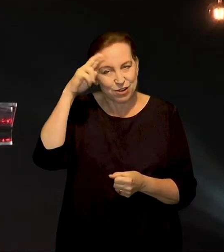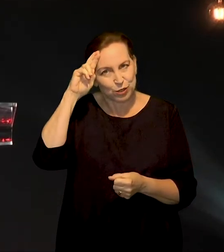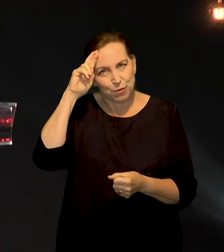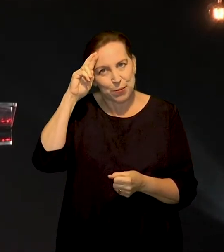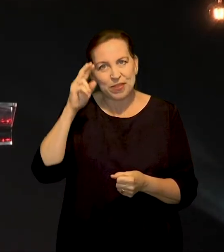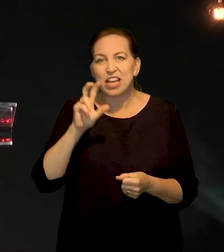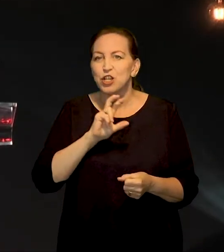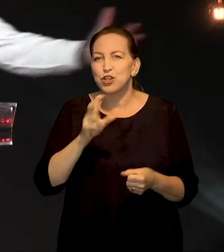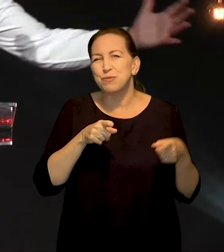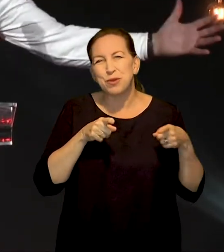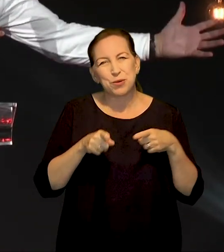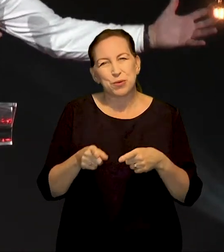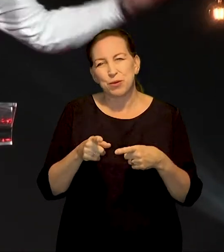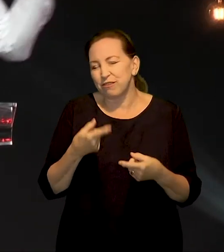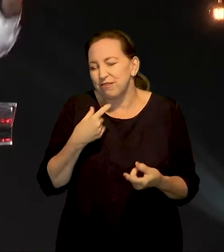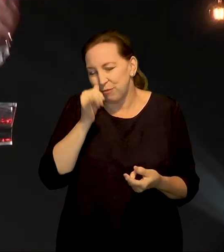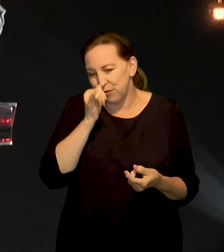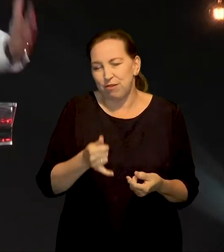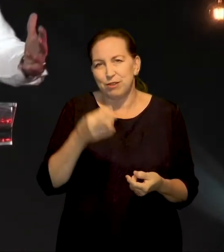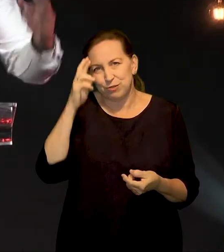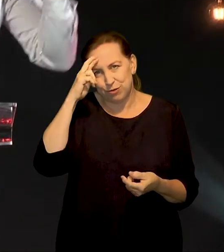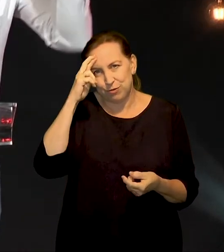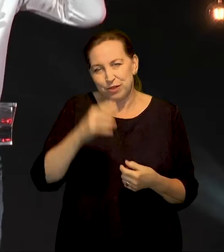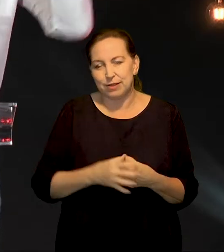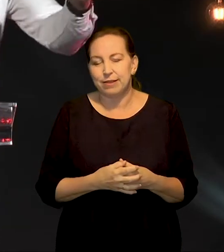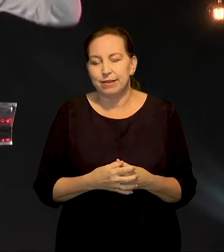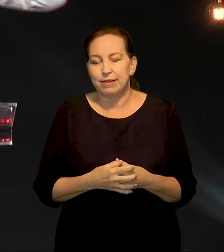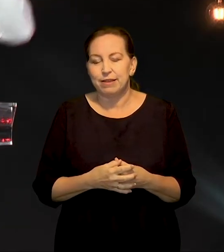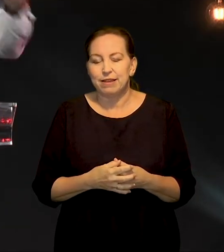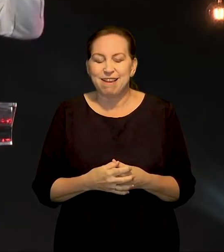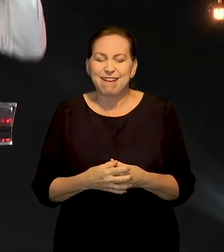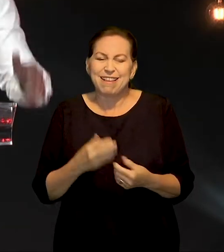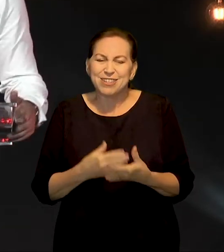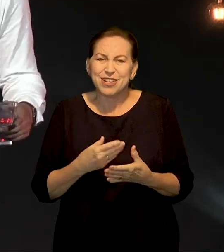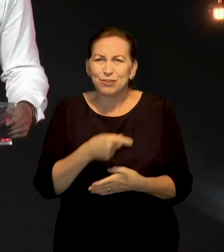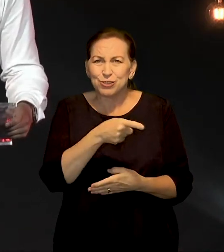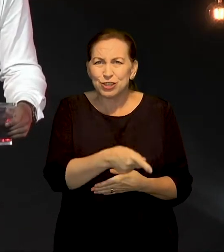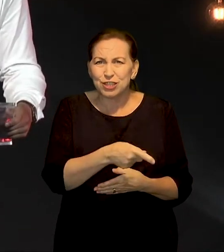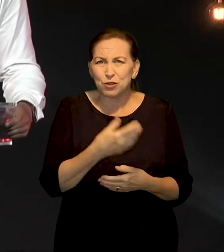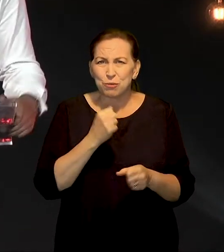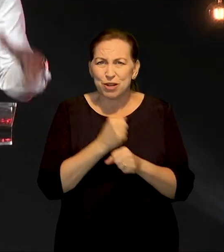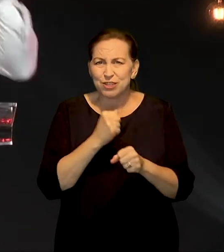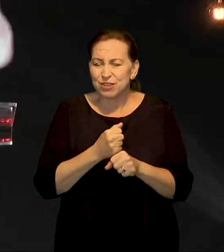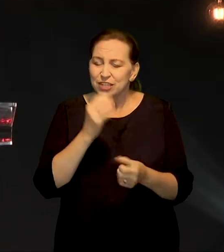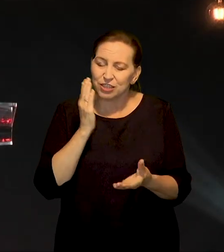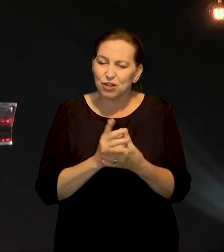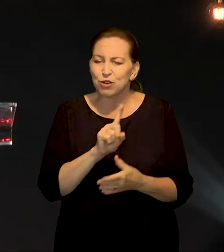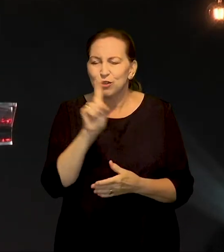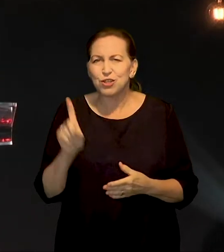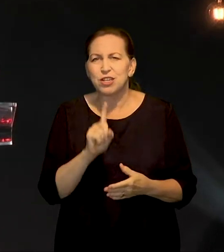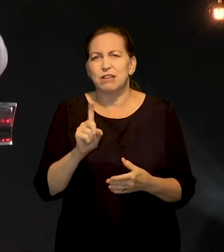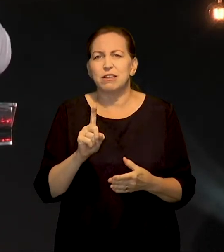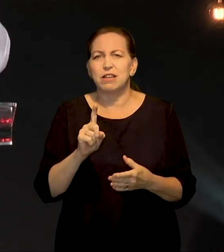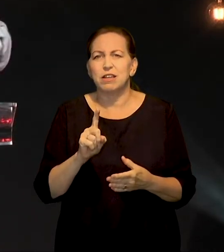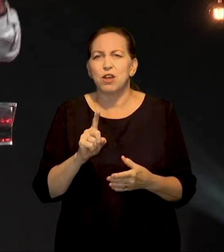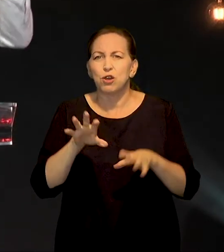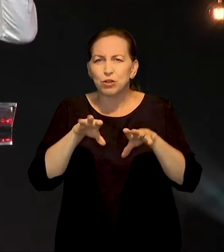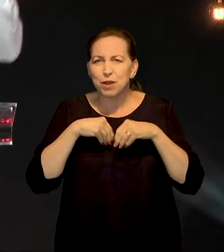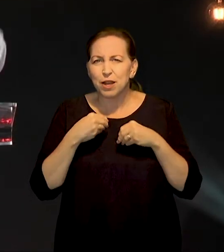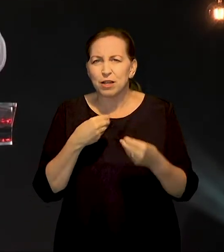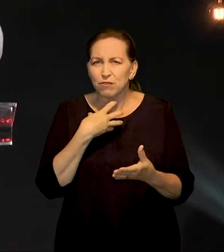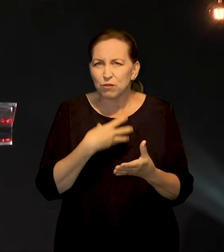Boża. Ci, którzy wiedzą, jak inni powinni się zachowywać. 11 werset. Po wypłacie zaczęli